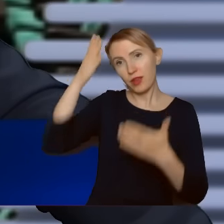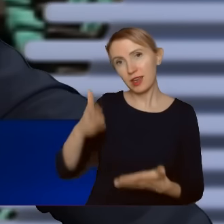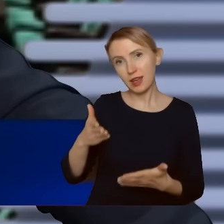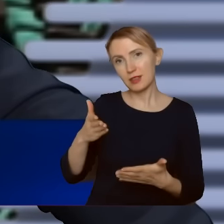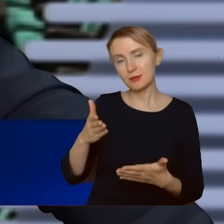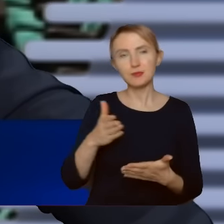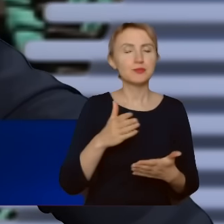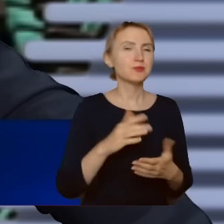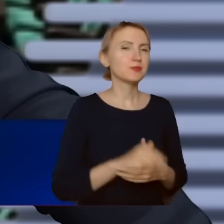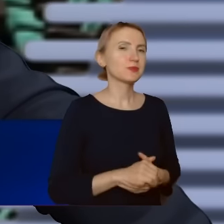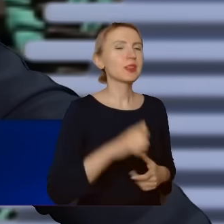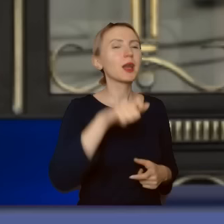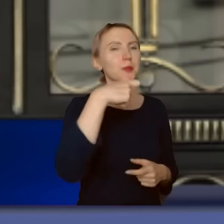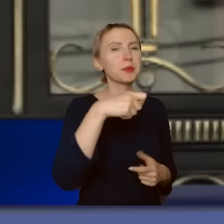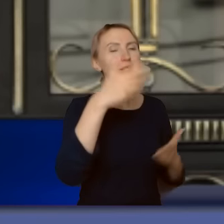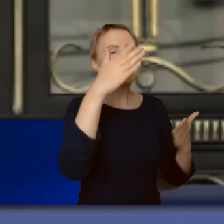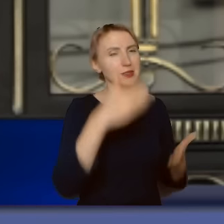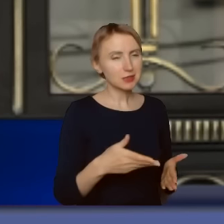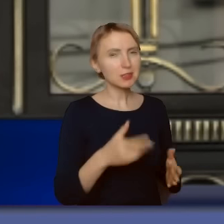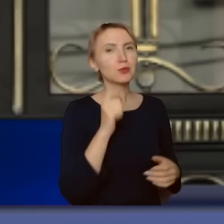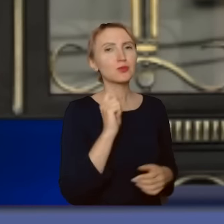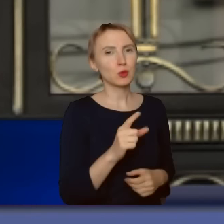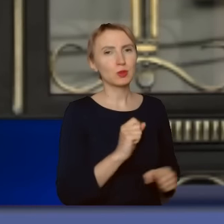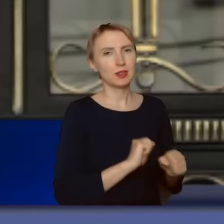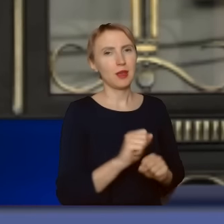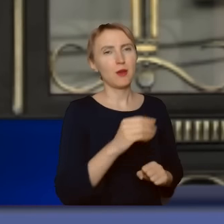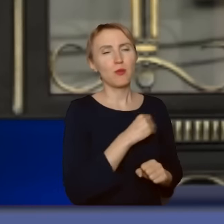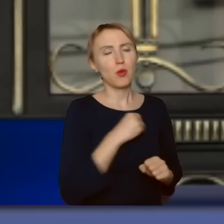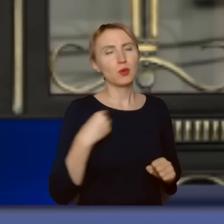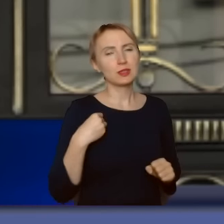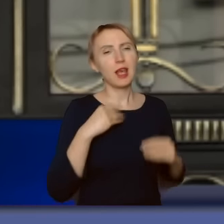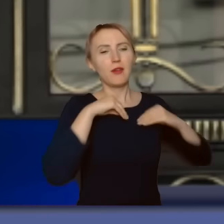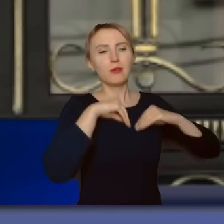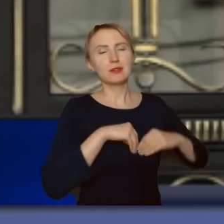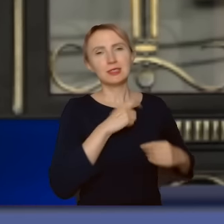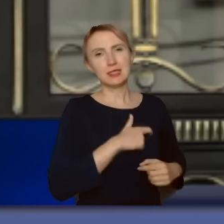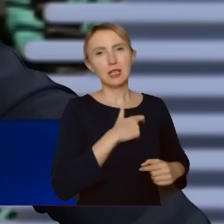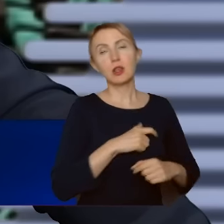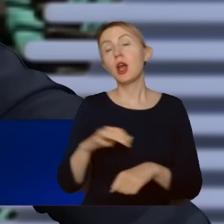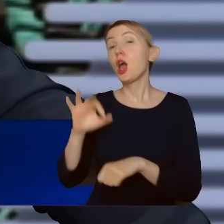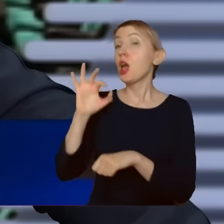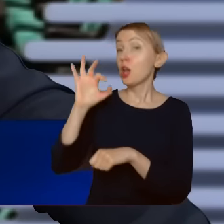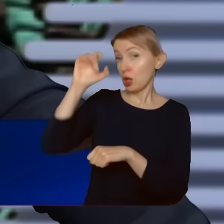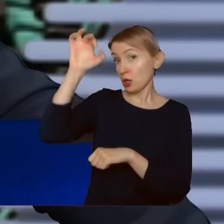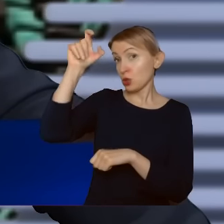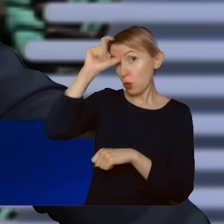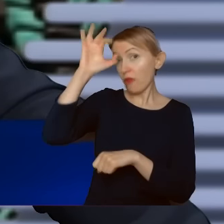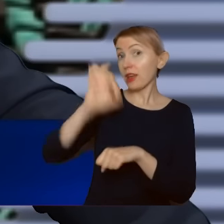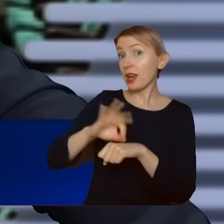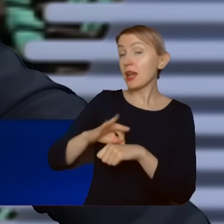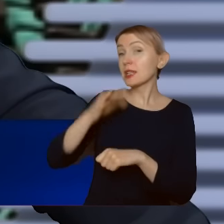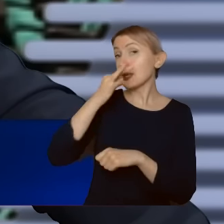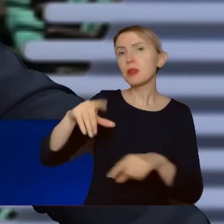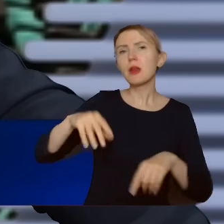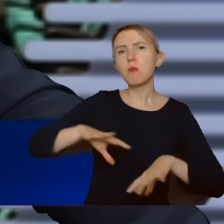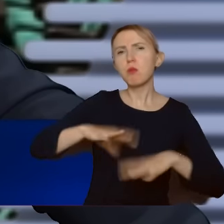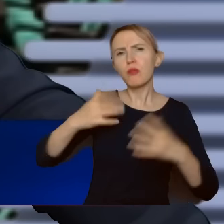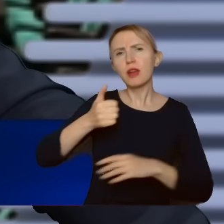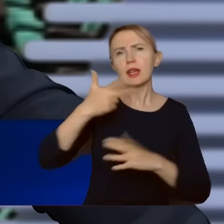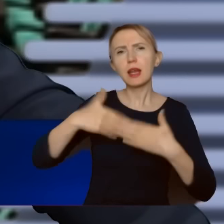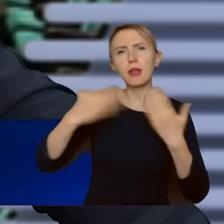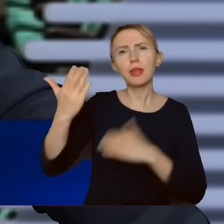No, miał i ma Polskę w sercu. Jako człowieka, jako lekarza przede wszystkim zapytać o to, co nas bulwersowało kilka dni temu,